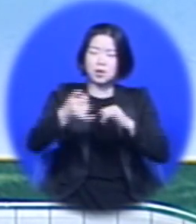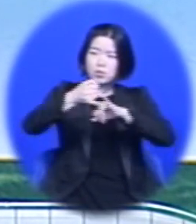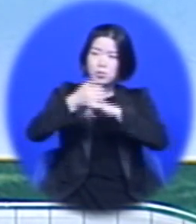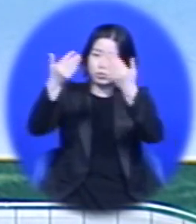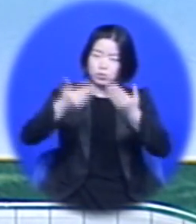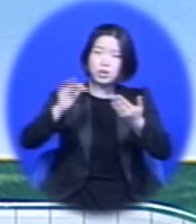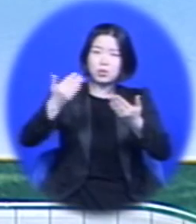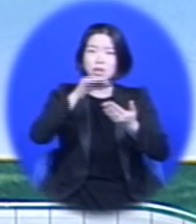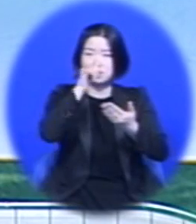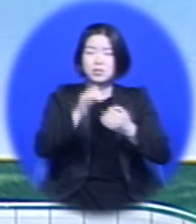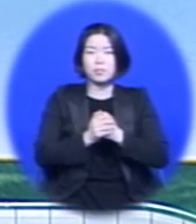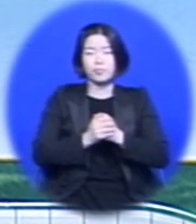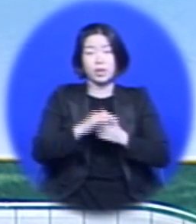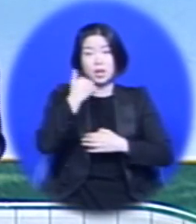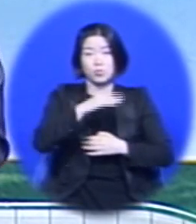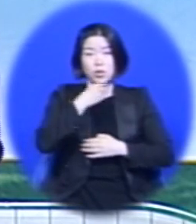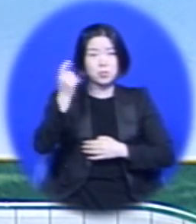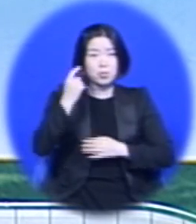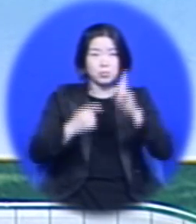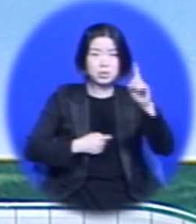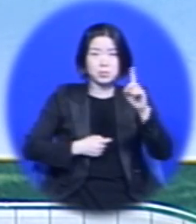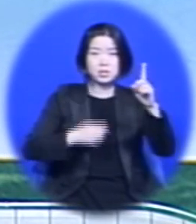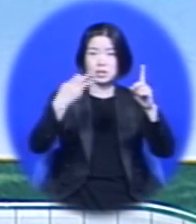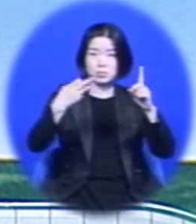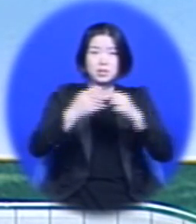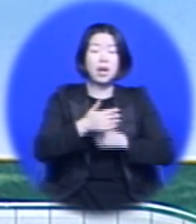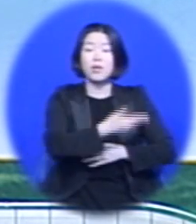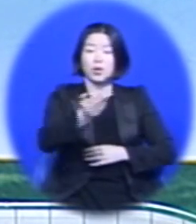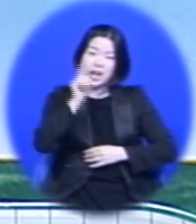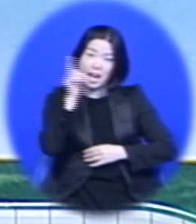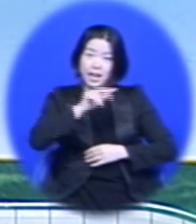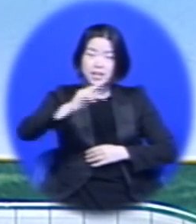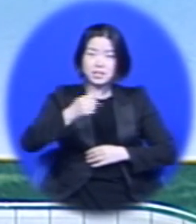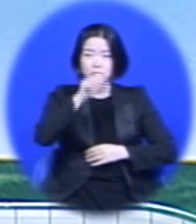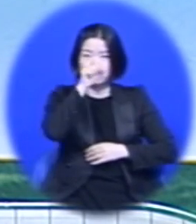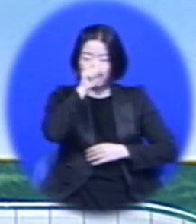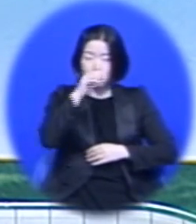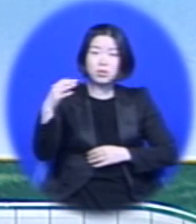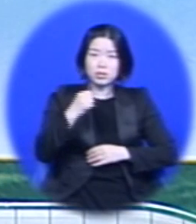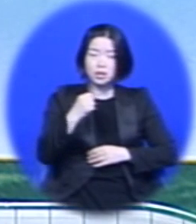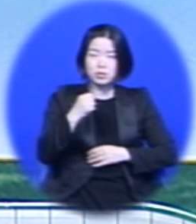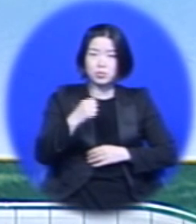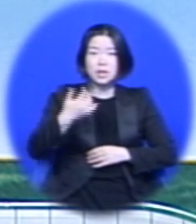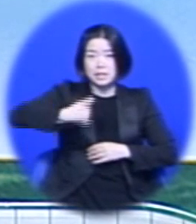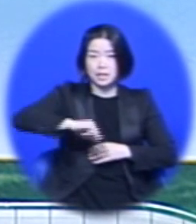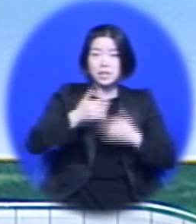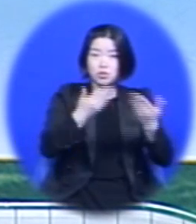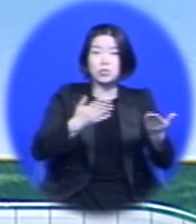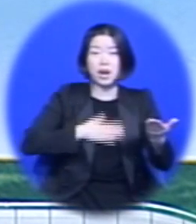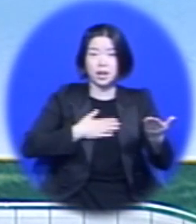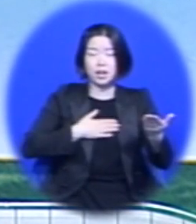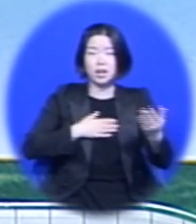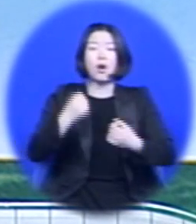있습니다. 누가복음 11장 13절에 너희가 악할지라도 좋은 것을 자식에게 줄 줄 알거든